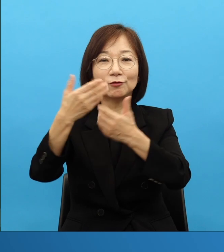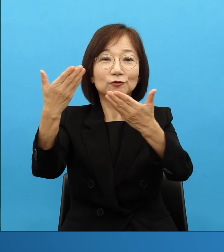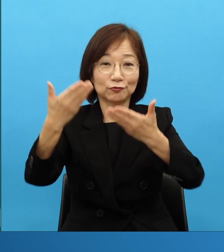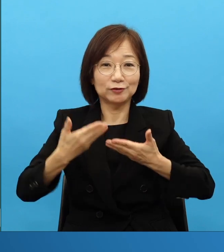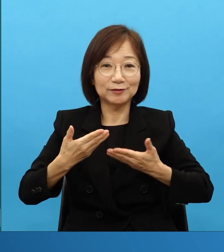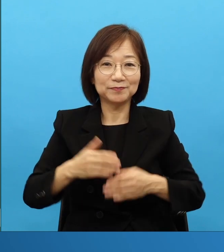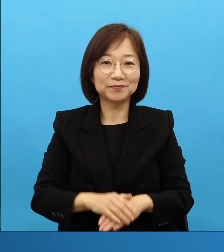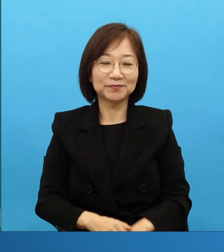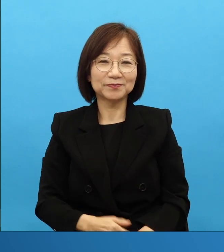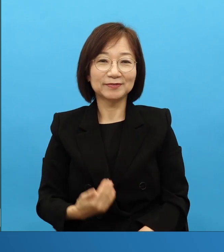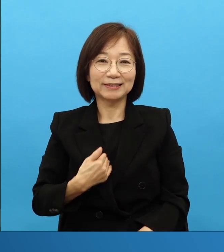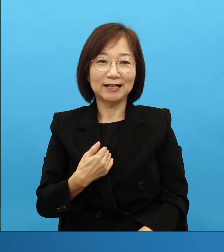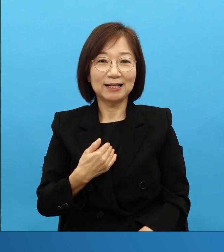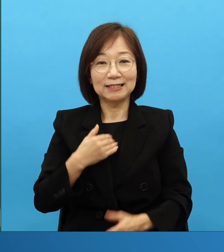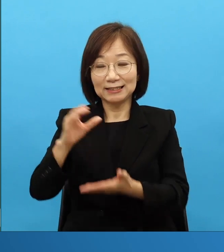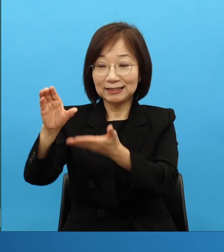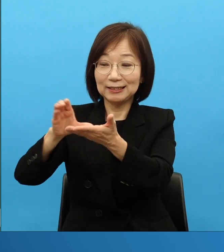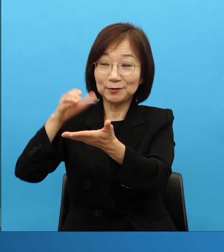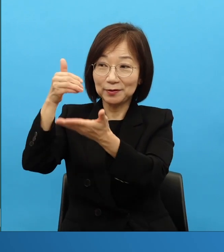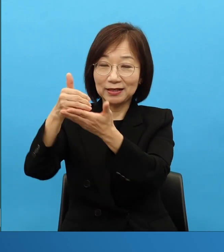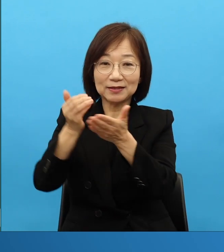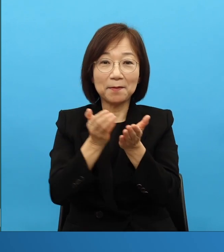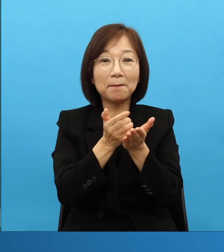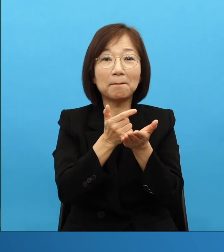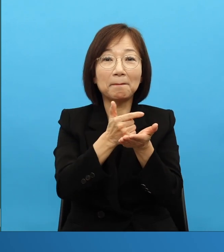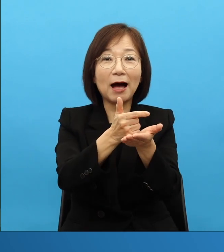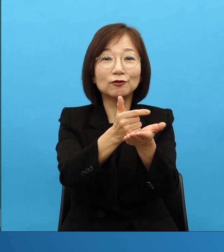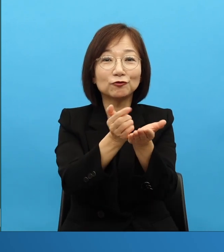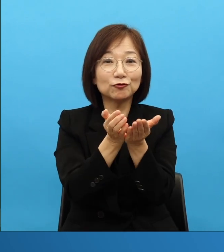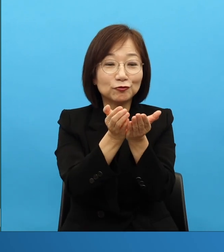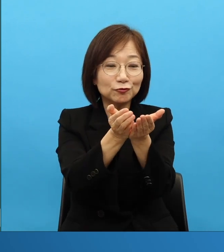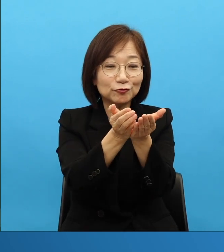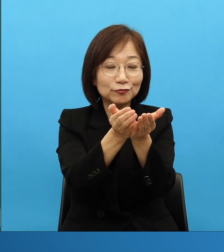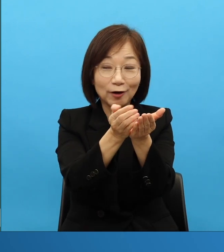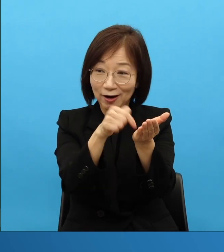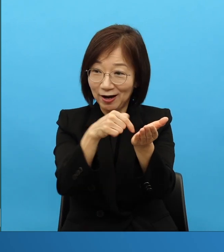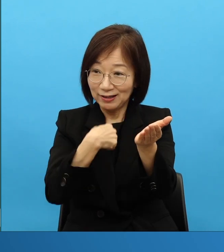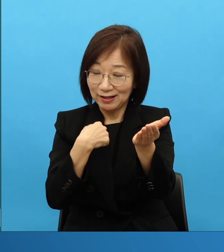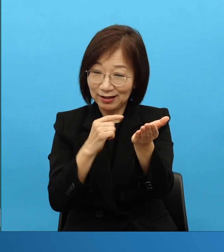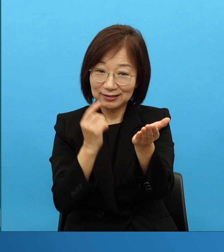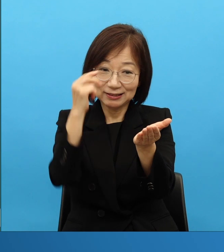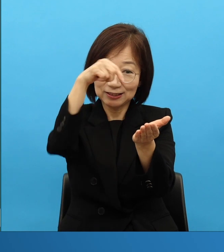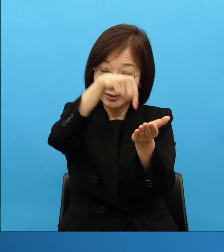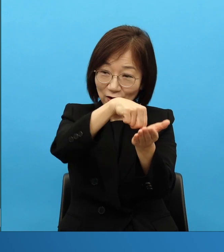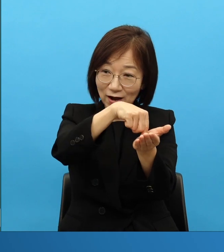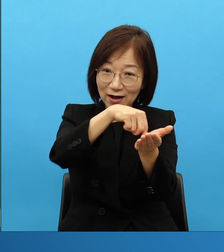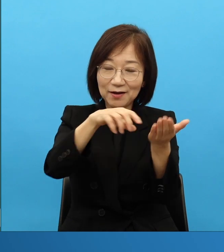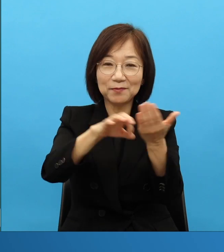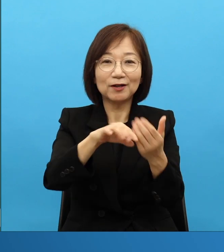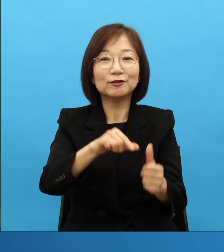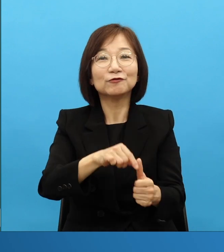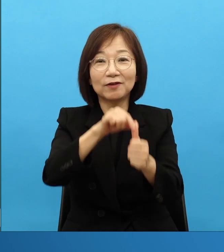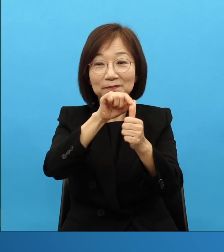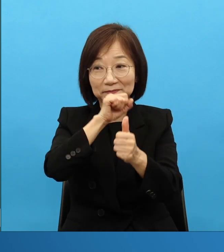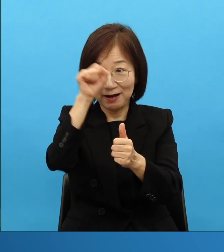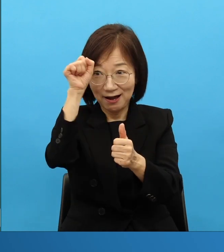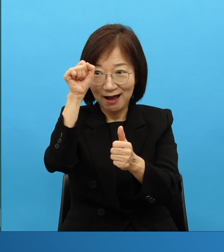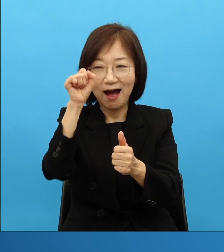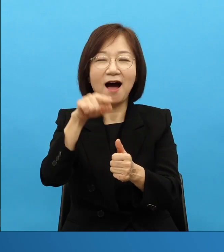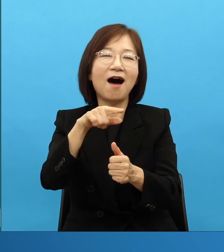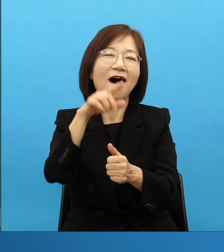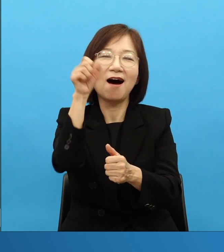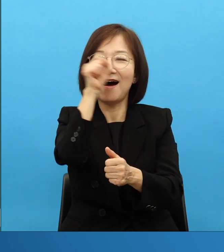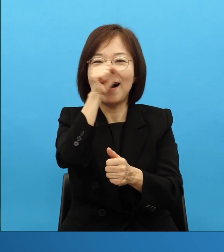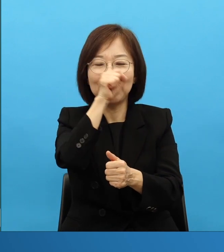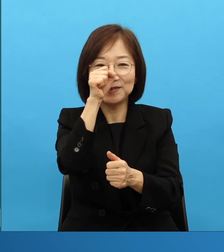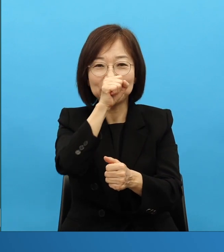그리스도께서 방주가 되셔서 그곳을 들어가기만 하면 구원받는다는 사실이 너무 좋아.